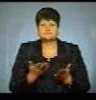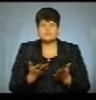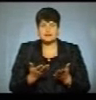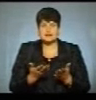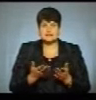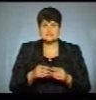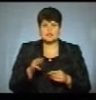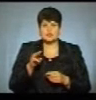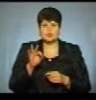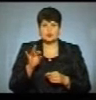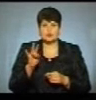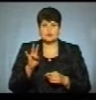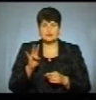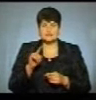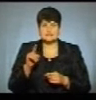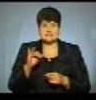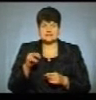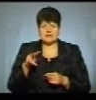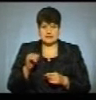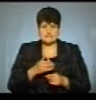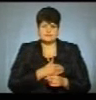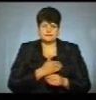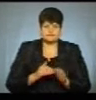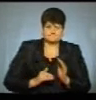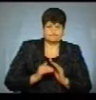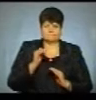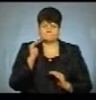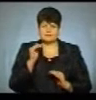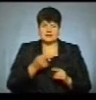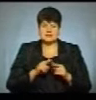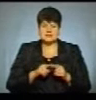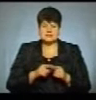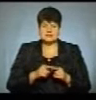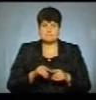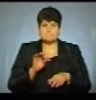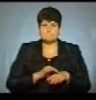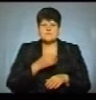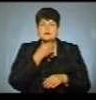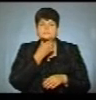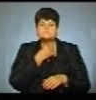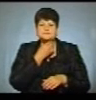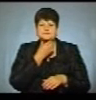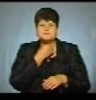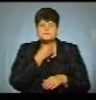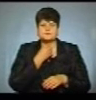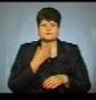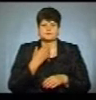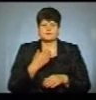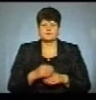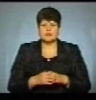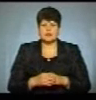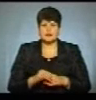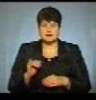гострого тонзиліту. Тобто це може бути підвищення температури, це біль при ковтанні, це біль в горлі